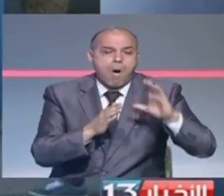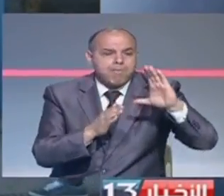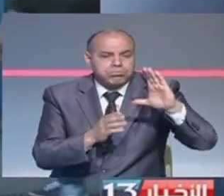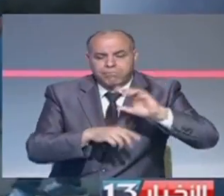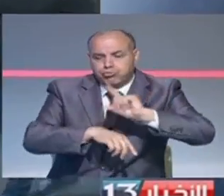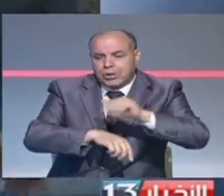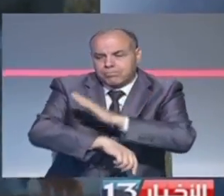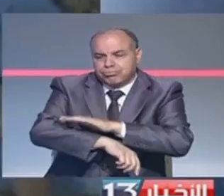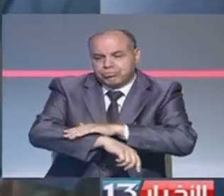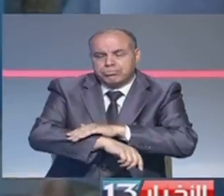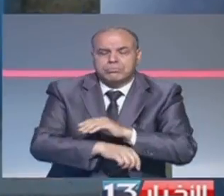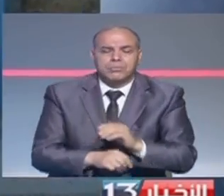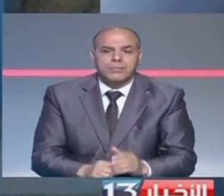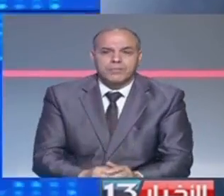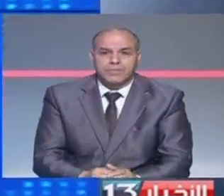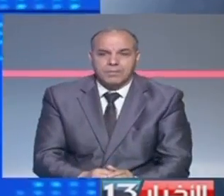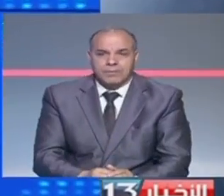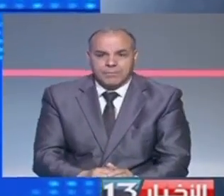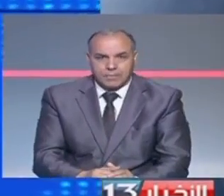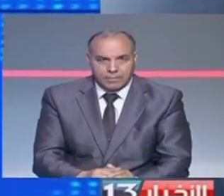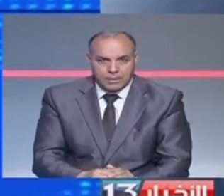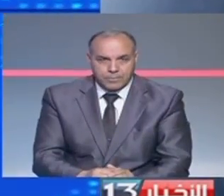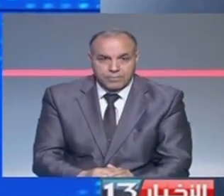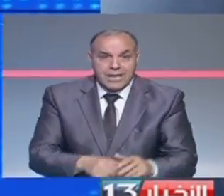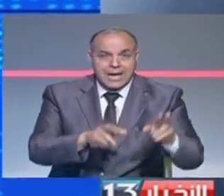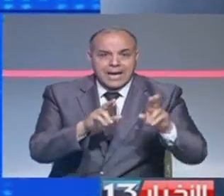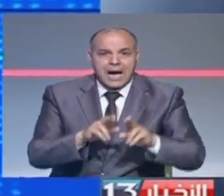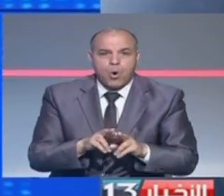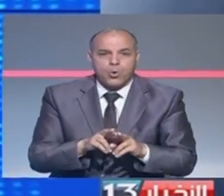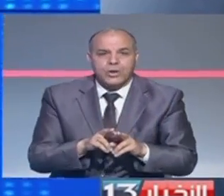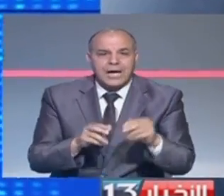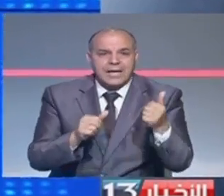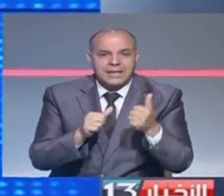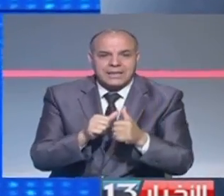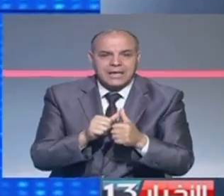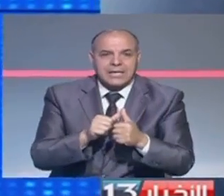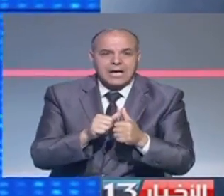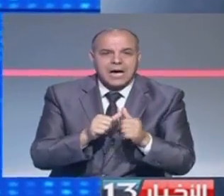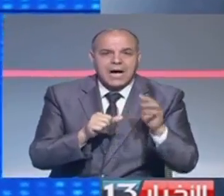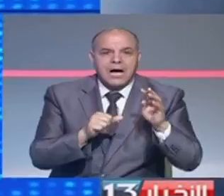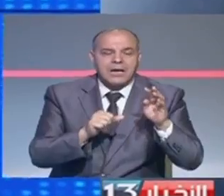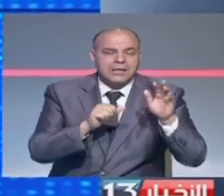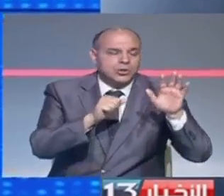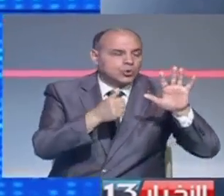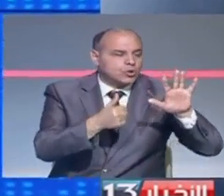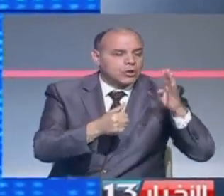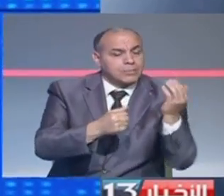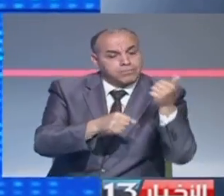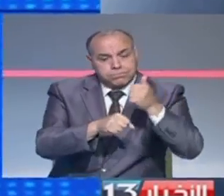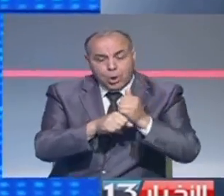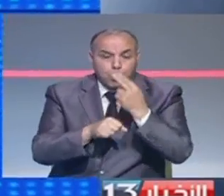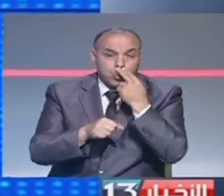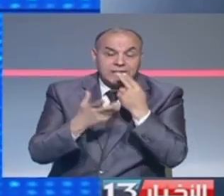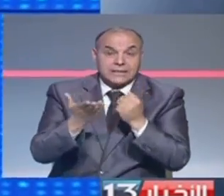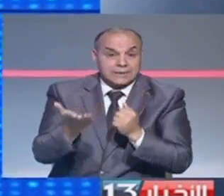الاجور في الوظيفه العموميه وبالعوده الى مناسبه احياء الذكرى الرابعه والستين الانبعاث قوات